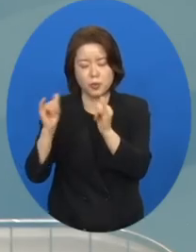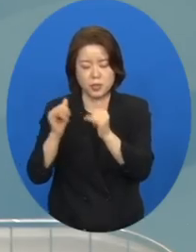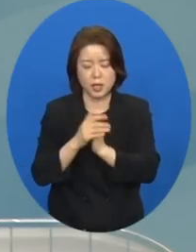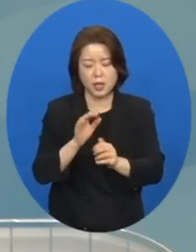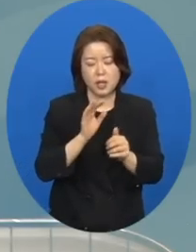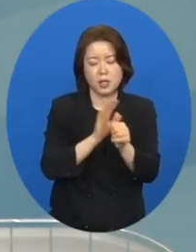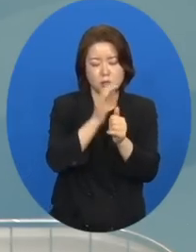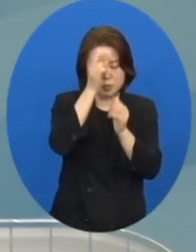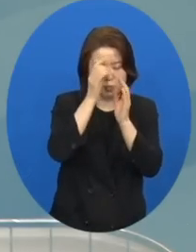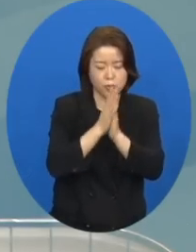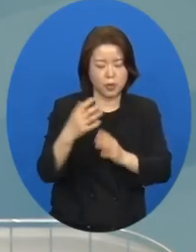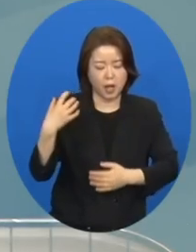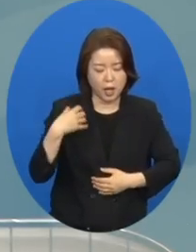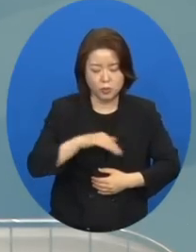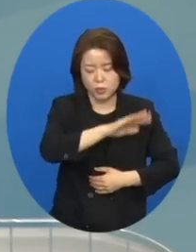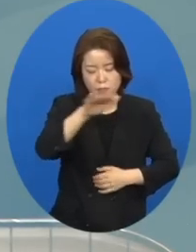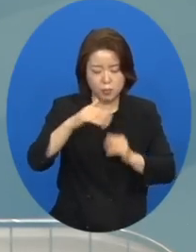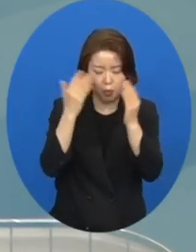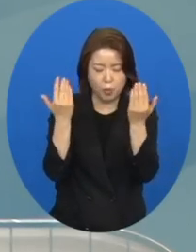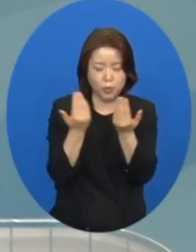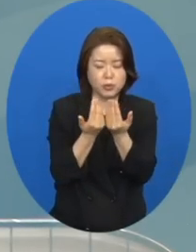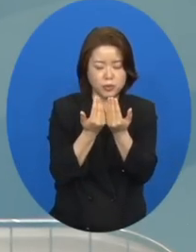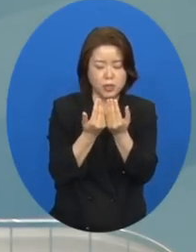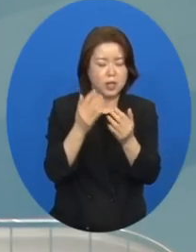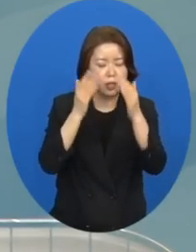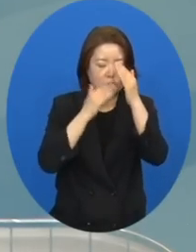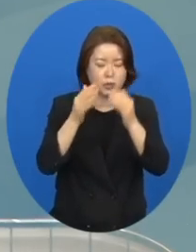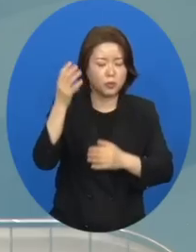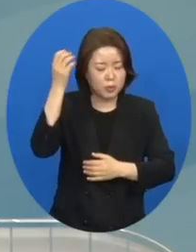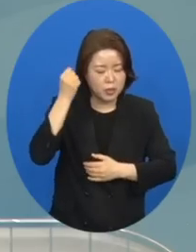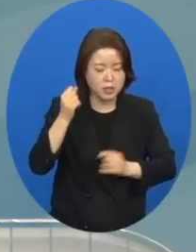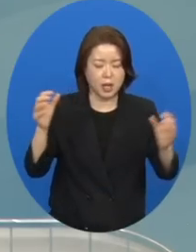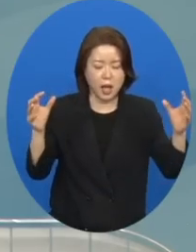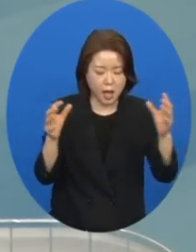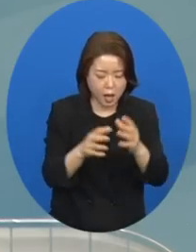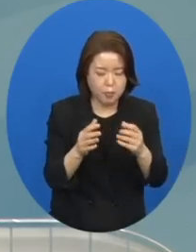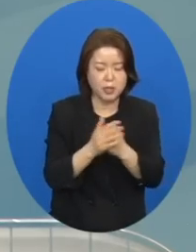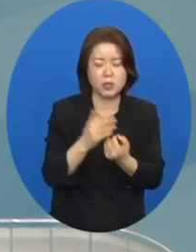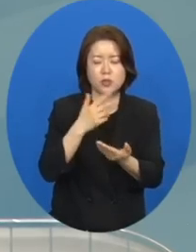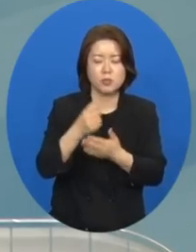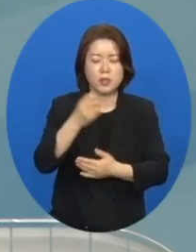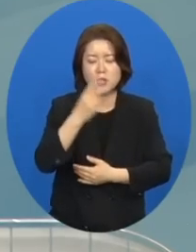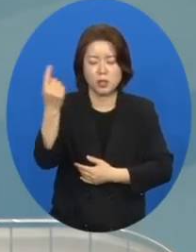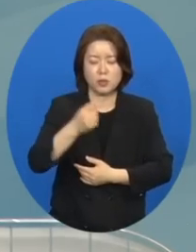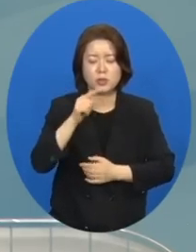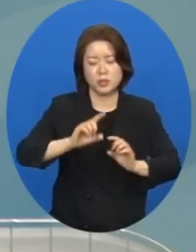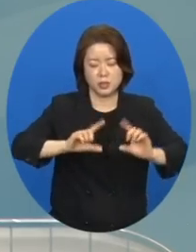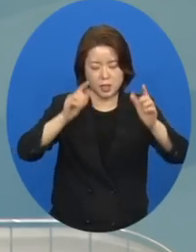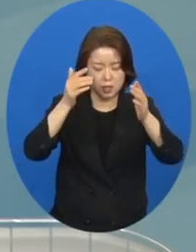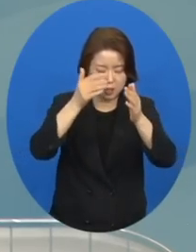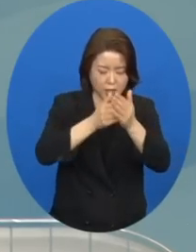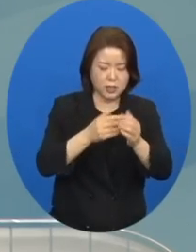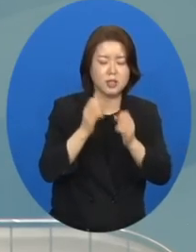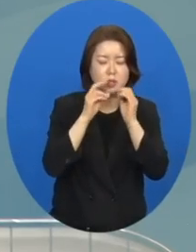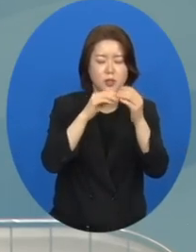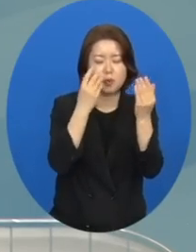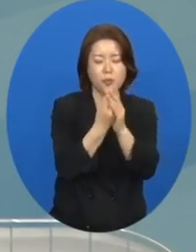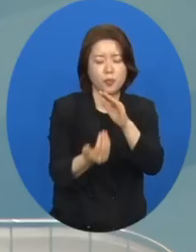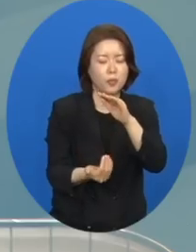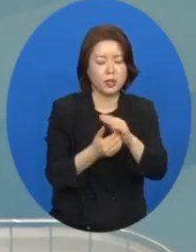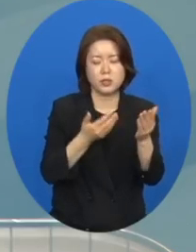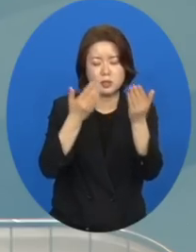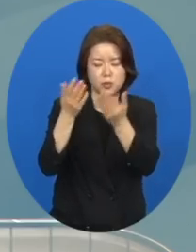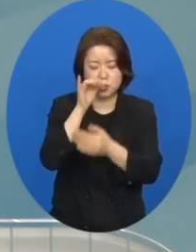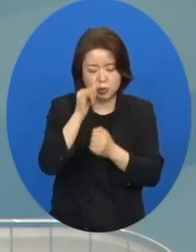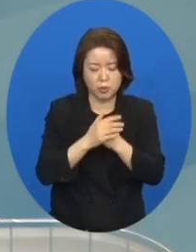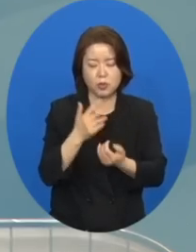기도의 삶을 감당하는 모든 우리 성경들의 기억해 주셔서 합력하여 서 주님이 다시 오시는 그날까지 성게 완성을 이루어 드릴 수 있도록